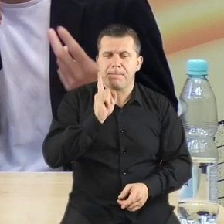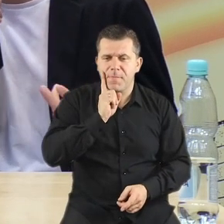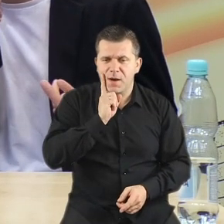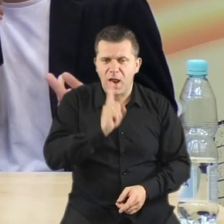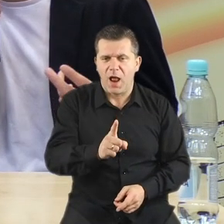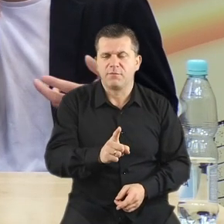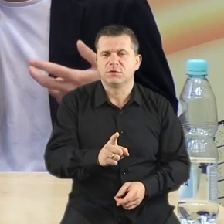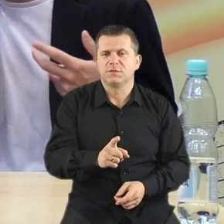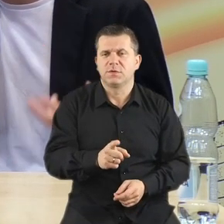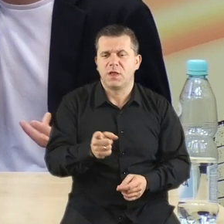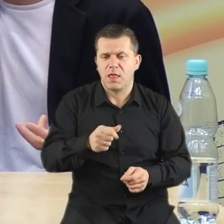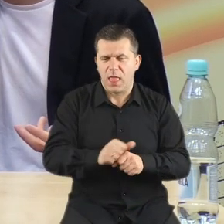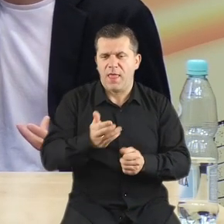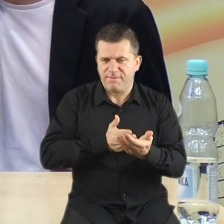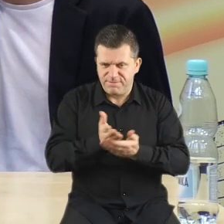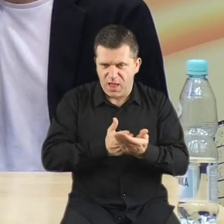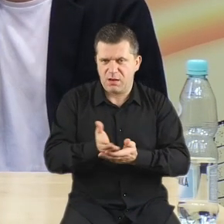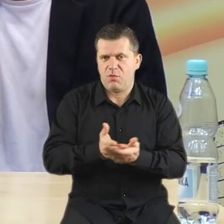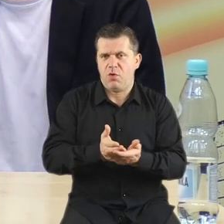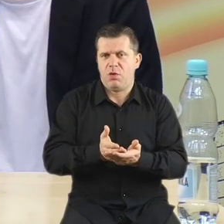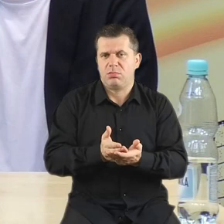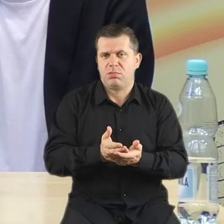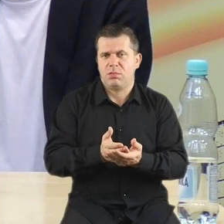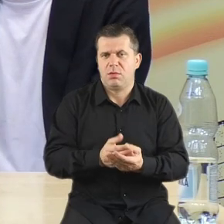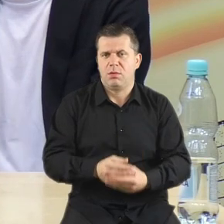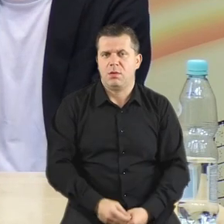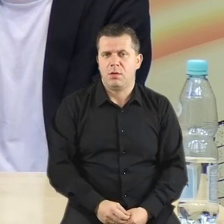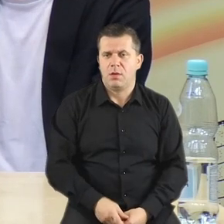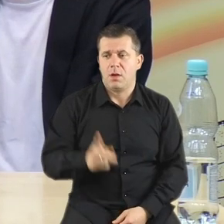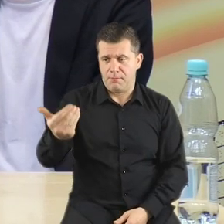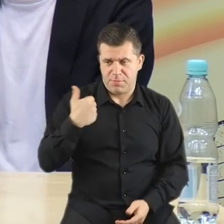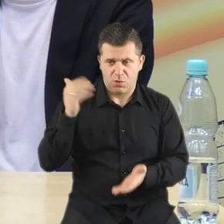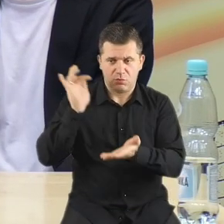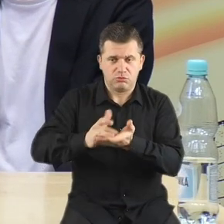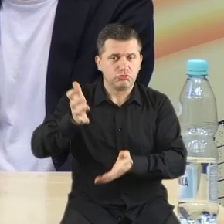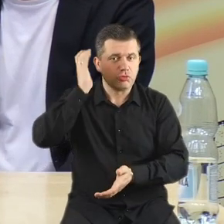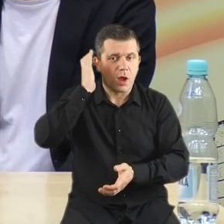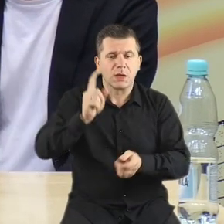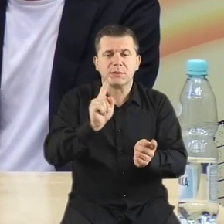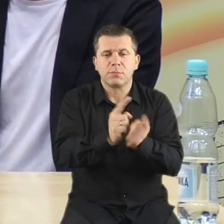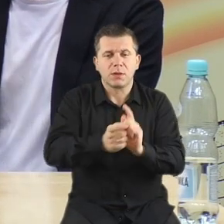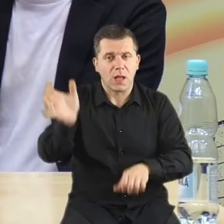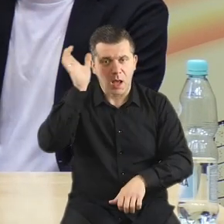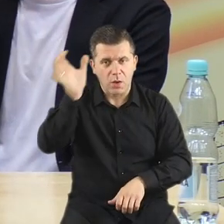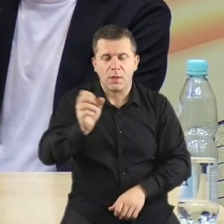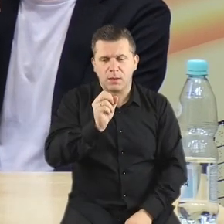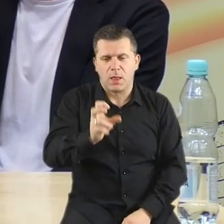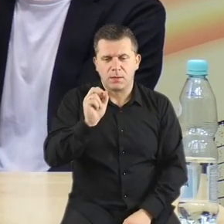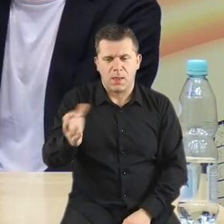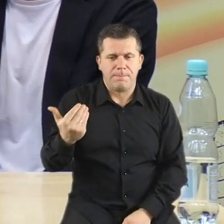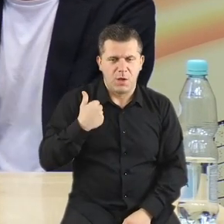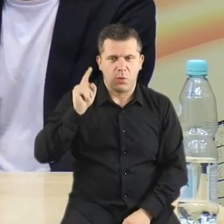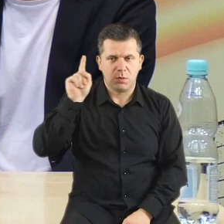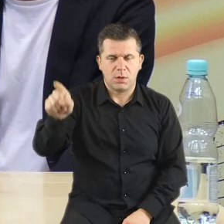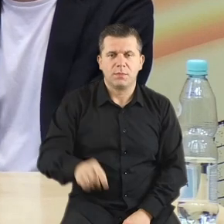to było prawdziwe, czyli wiarygodne. Czy był pan w Czechach na jakichś spotkaniach autorskich również? Tak, tak, też byłem. Tak?